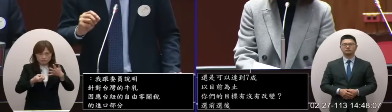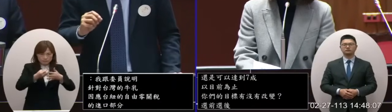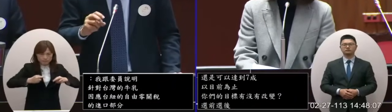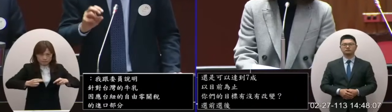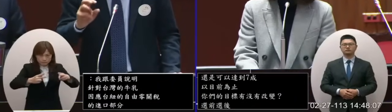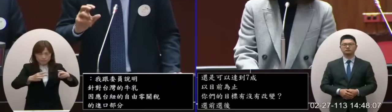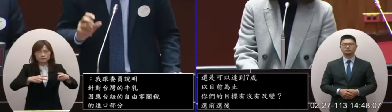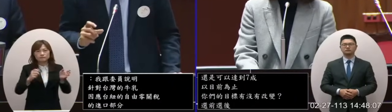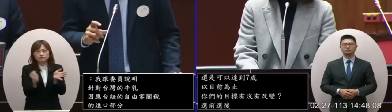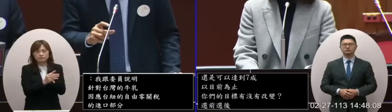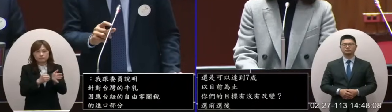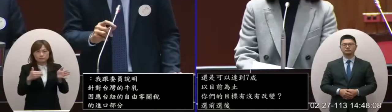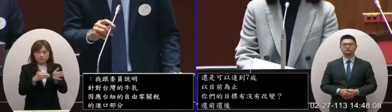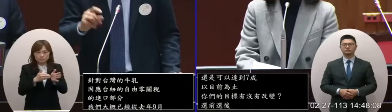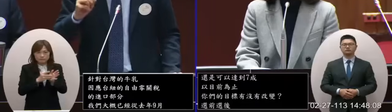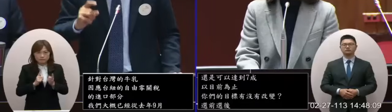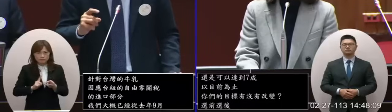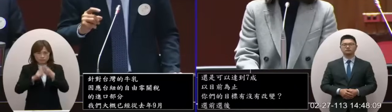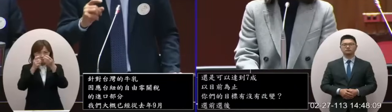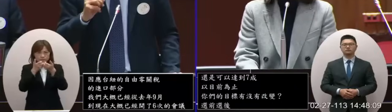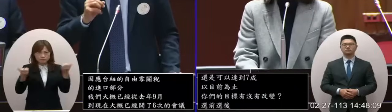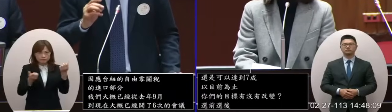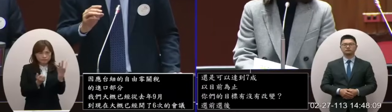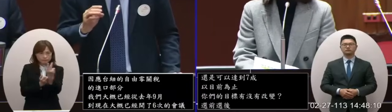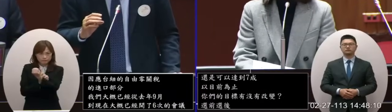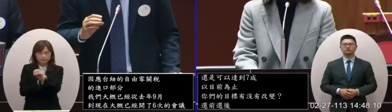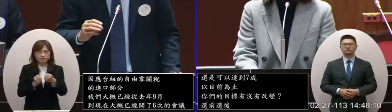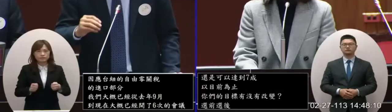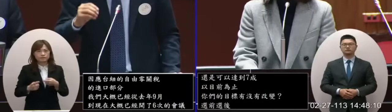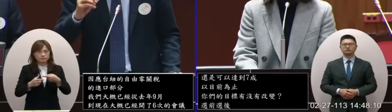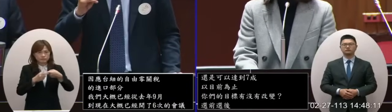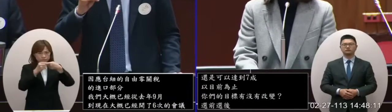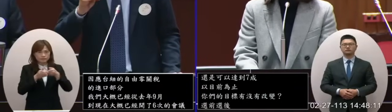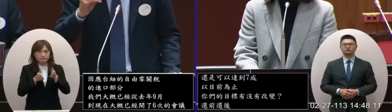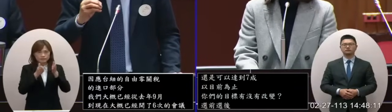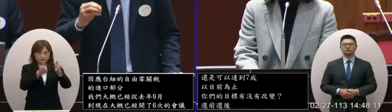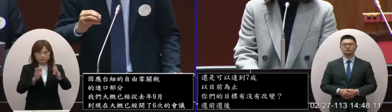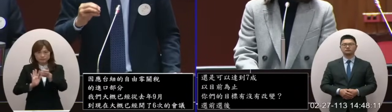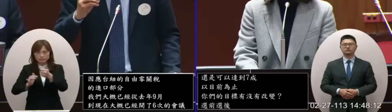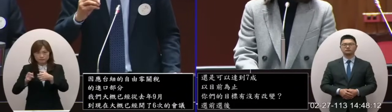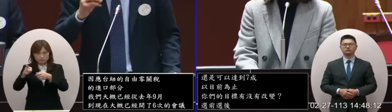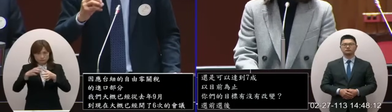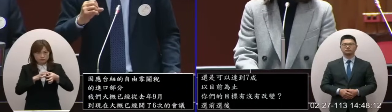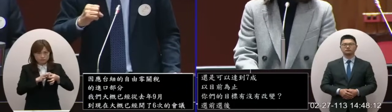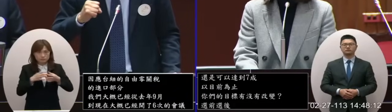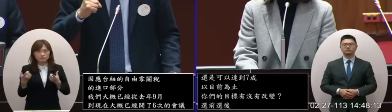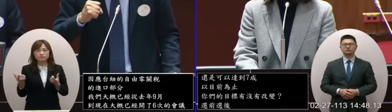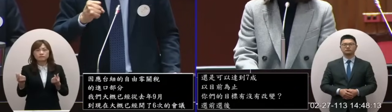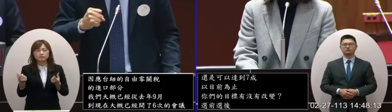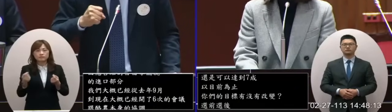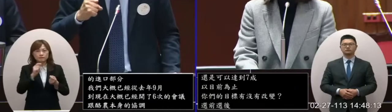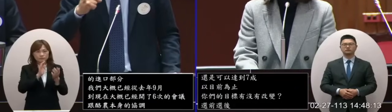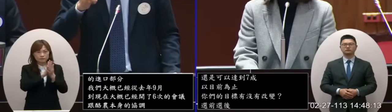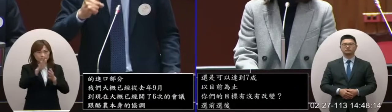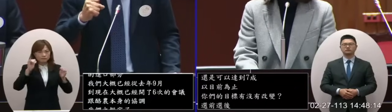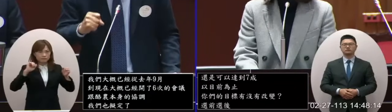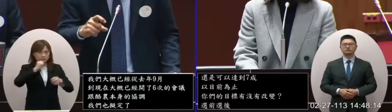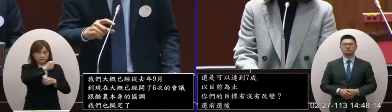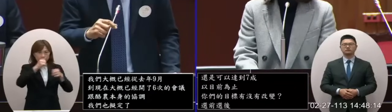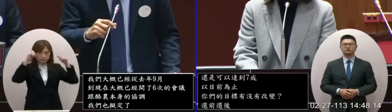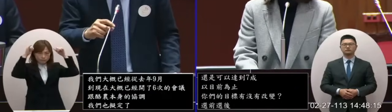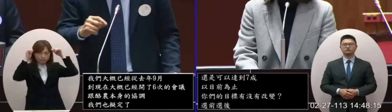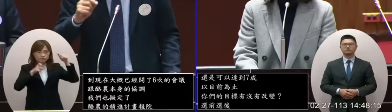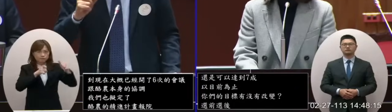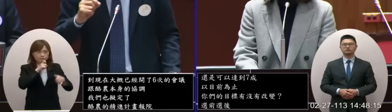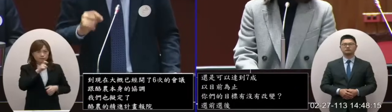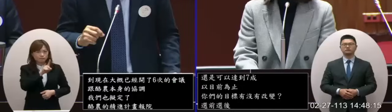要的内容大概分为几个部分哈。第一个部分就是委员所关心的，就是我们未来台湾的牛奶本身的自给率